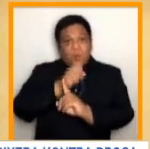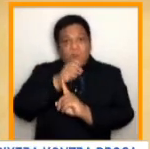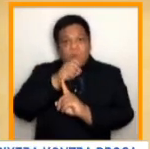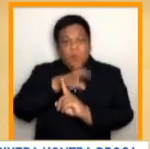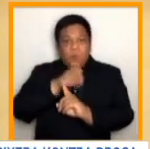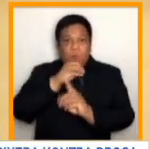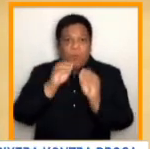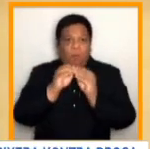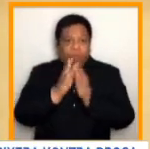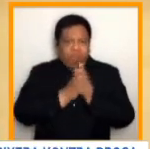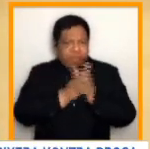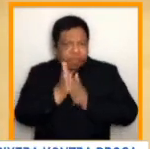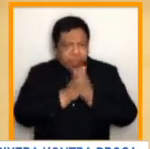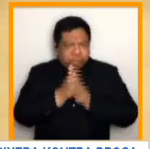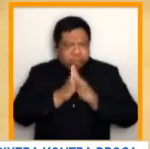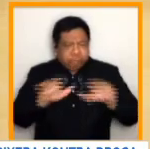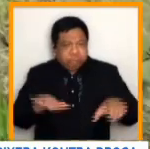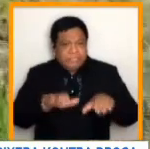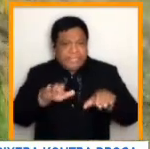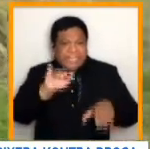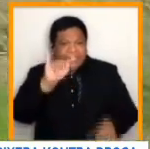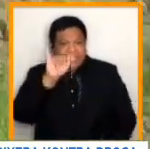kapag umiindak.